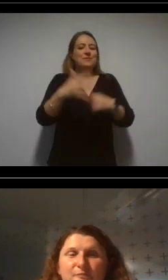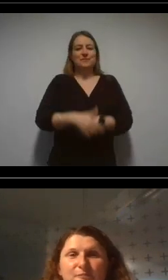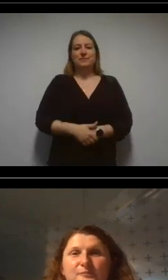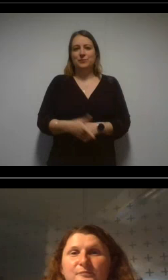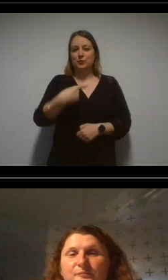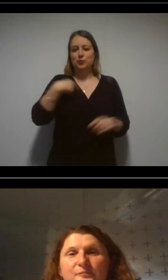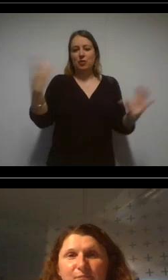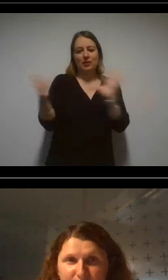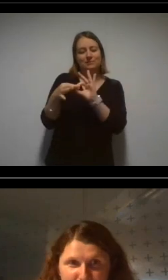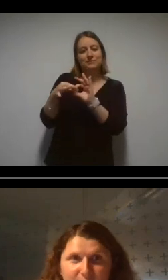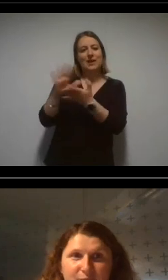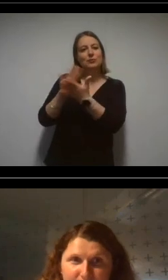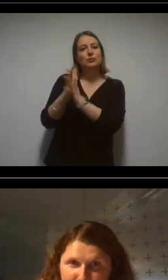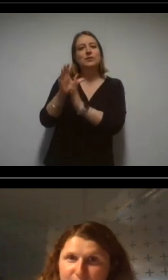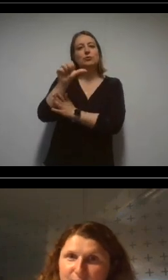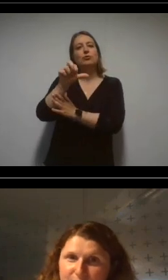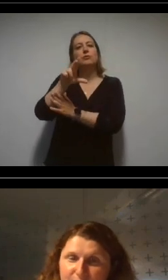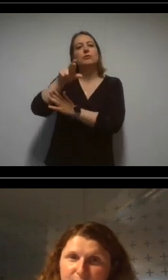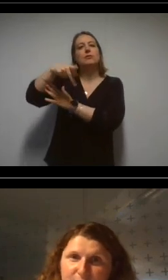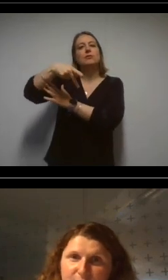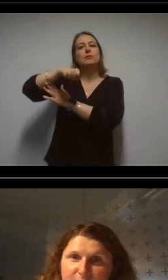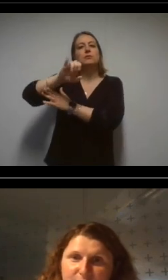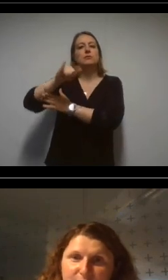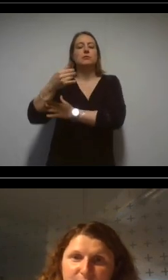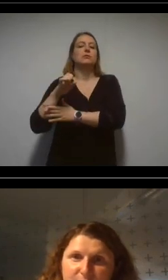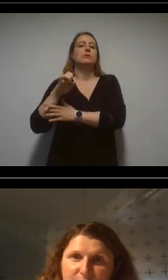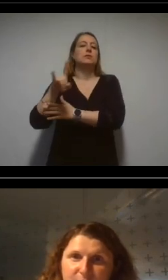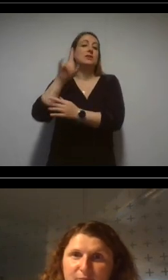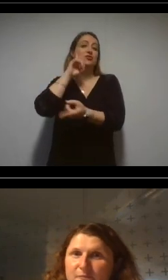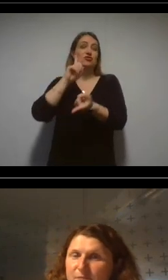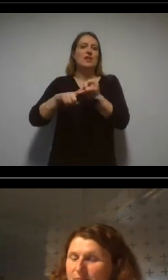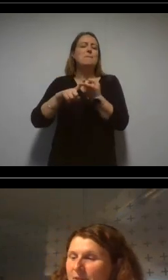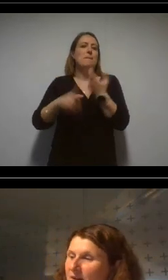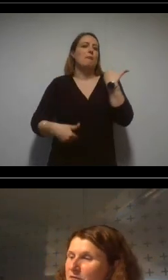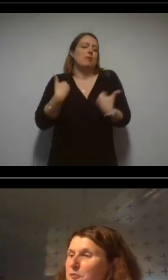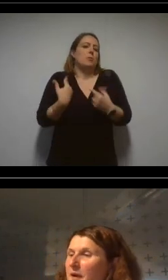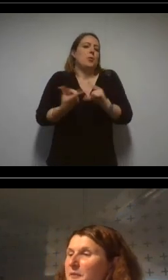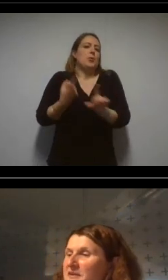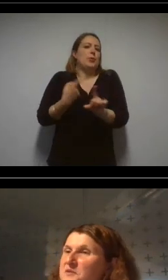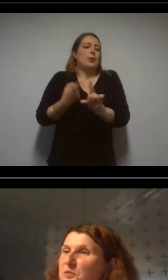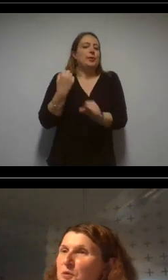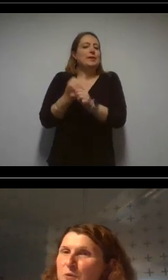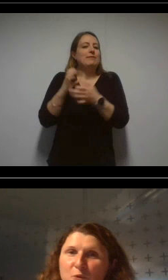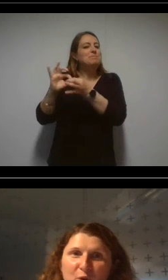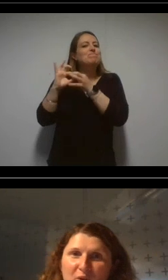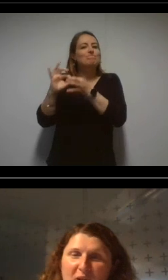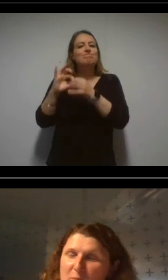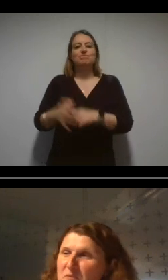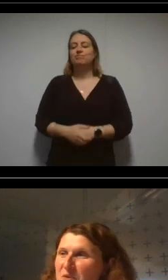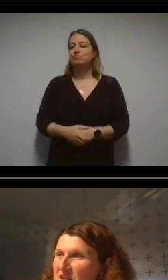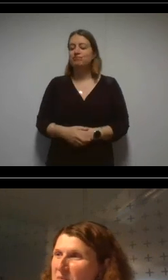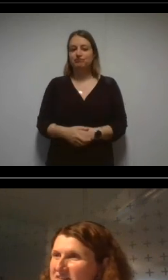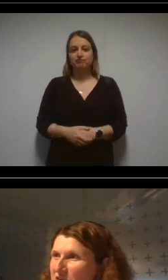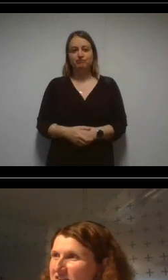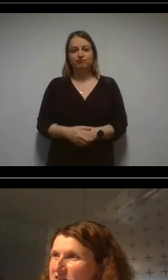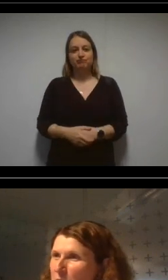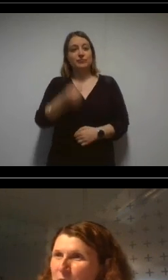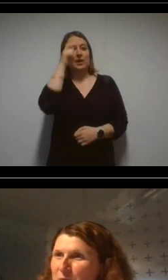Arpège sur sujet très important du handicap. Super, merci beaucoup Camille pour